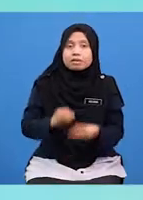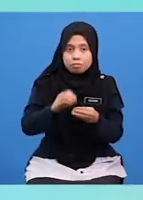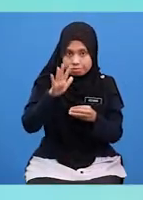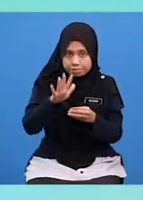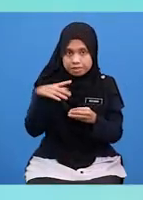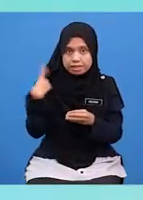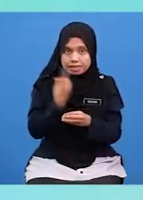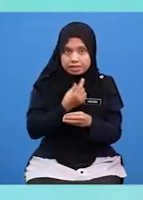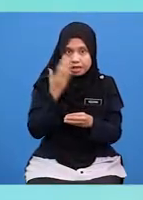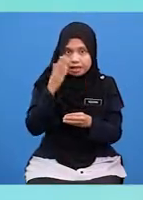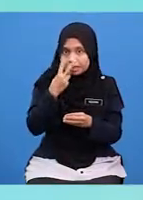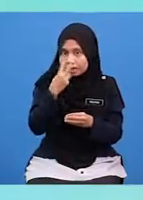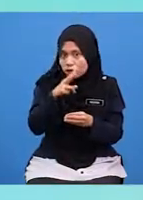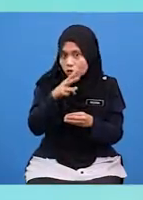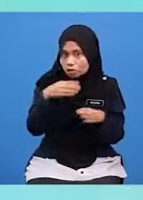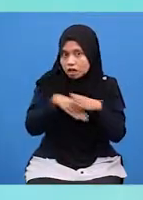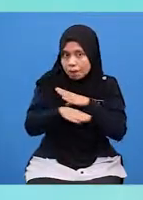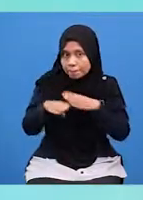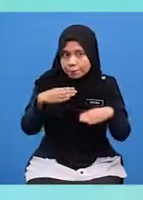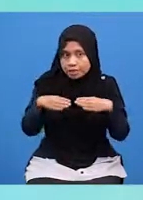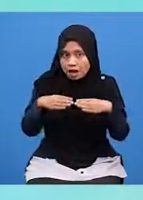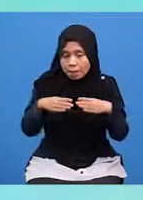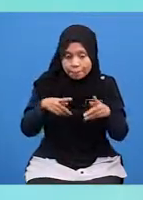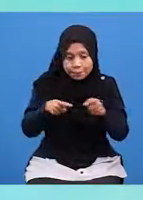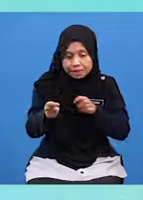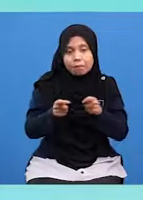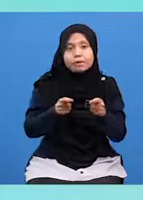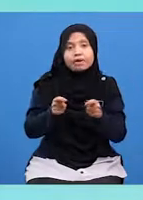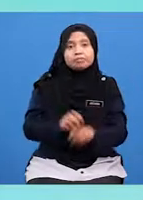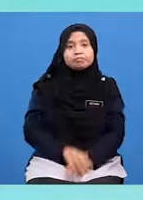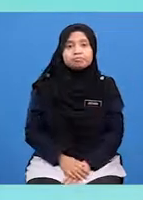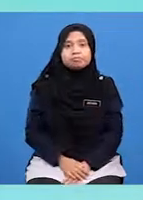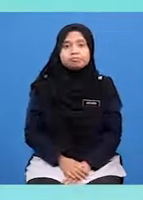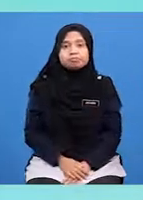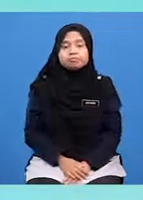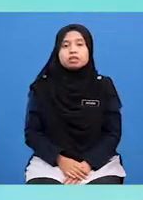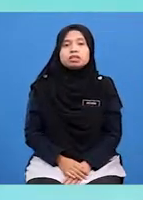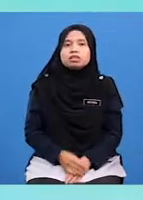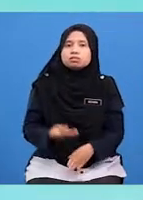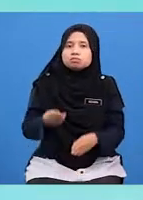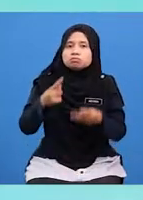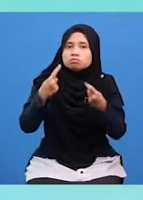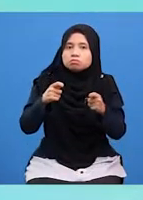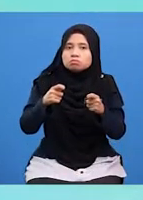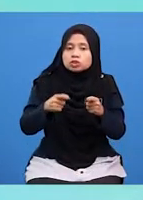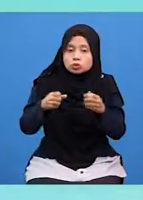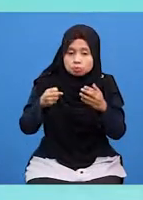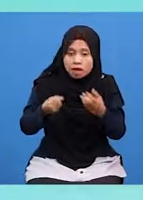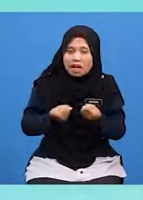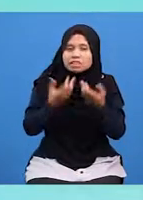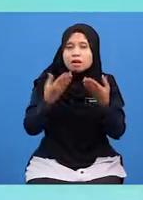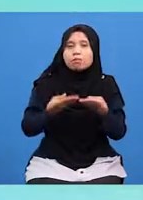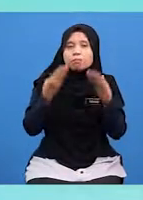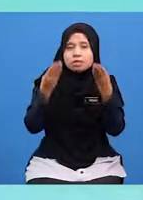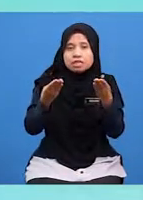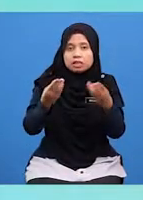Kelima, kita akan memperlihat sumbangan dalam bidang pentadbiran. Beliau juga telah memberikan sumbangan